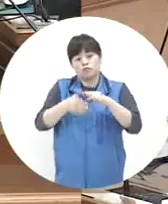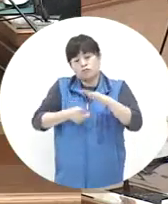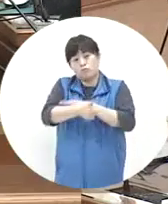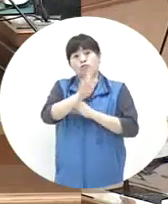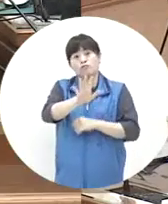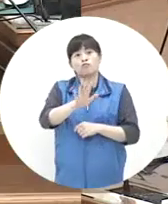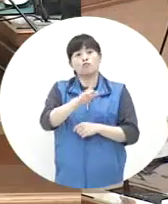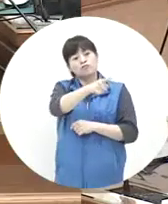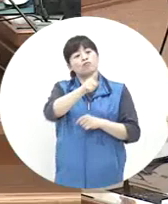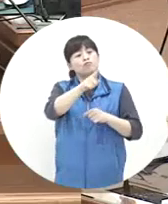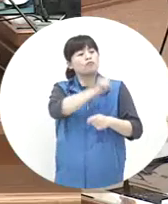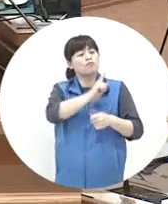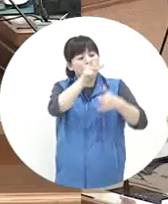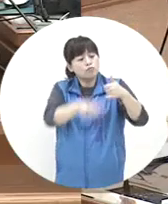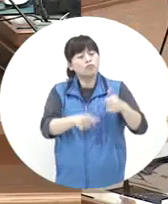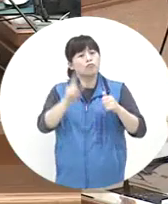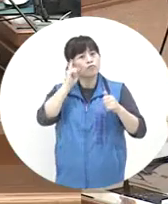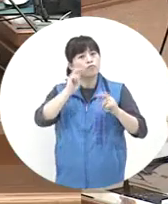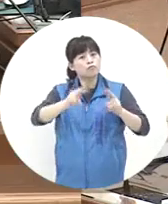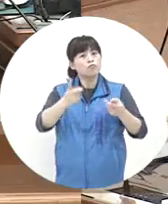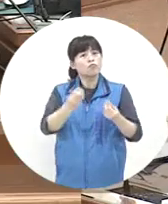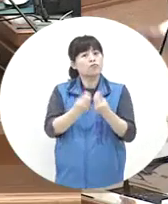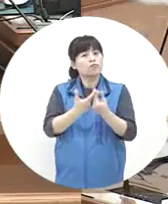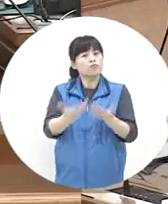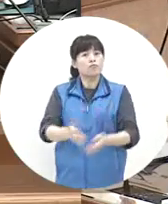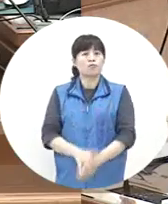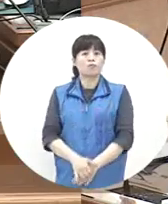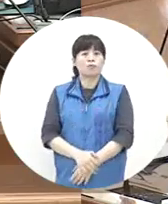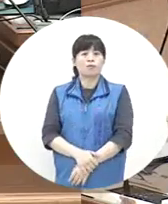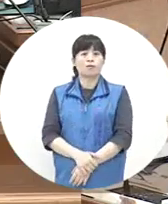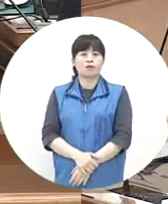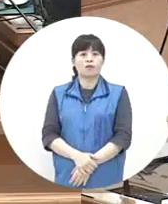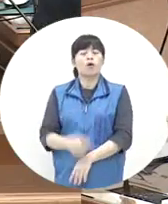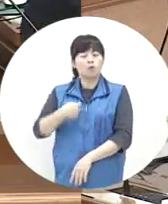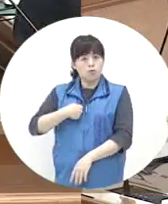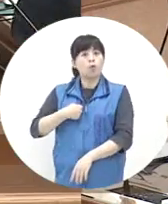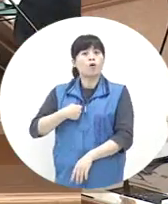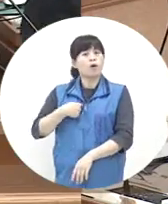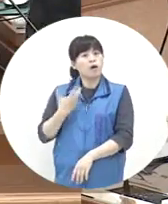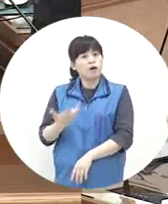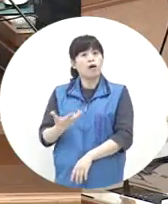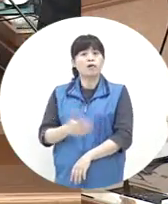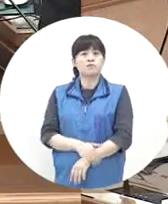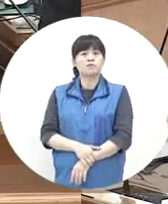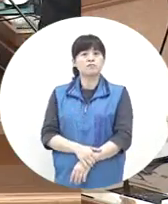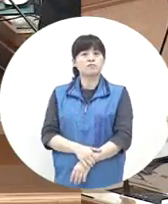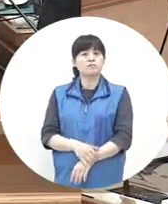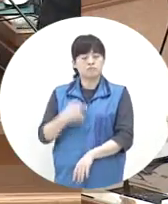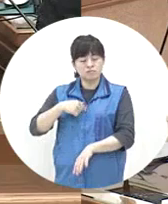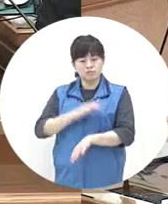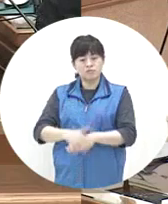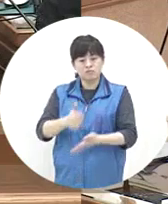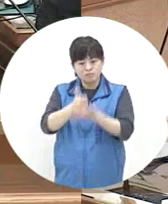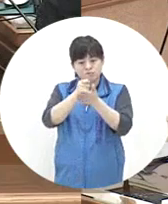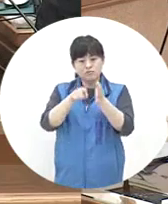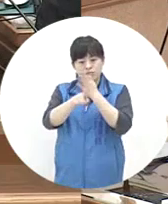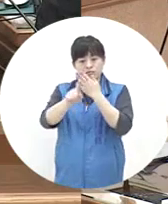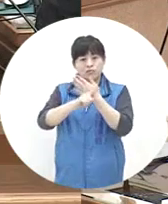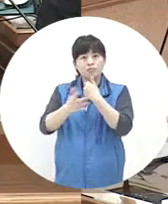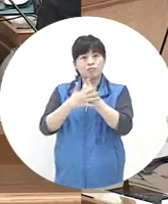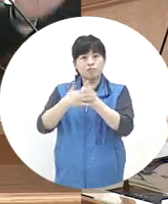你怎么改？ 这样子哈， 哎，是 我起码哈，我会尊重专业去调